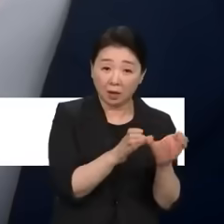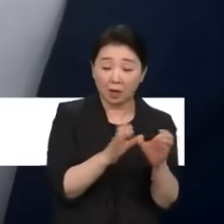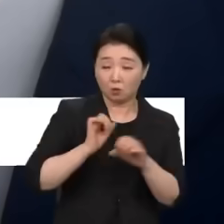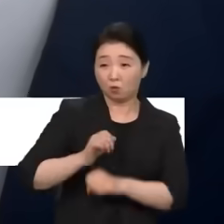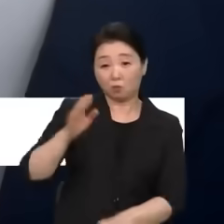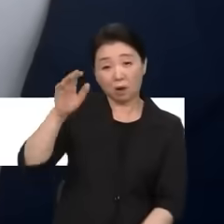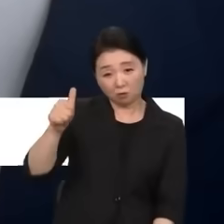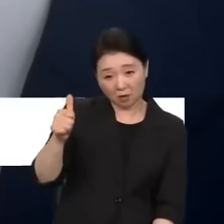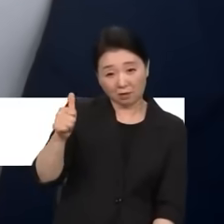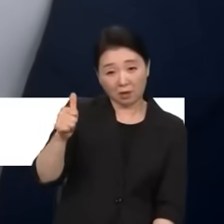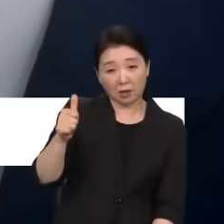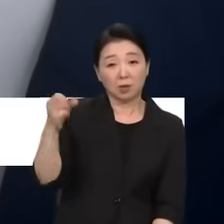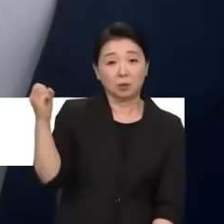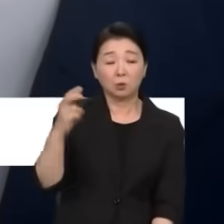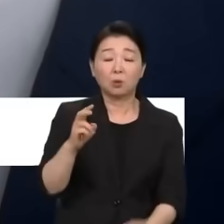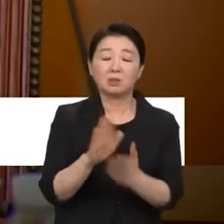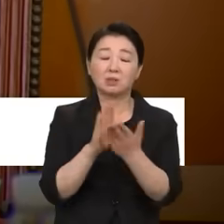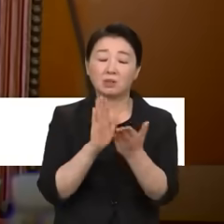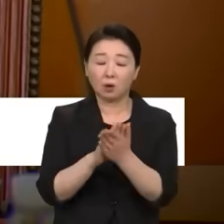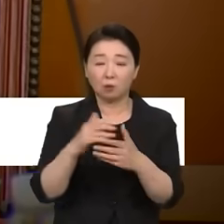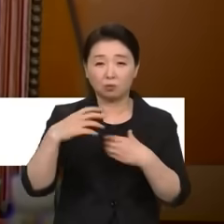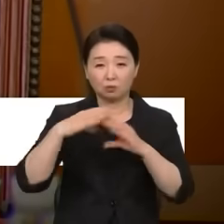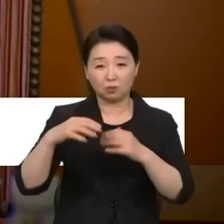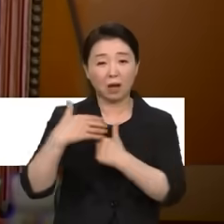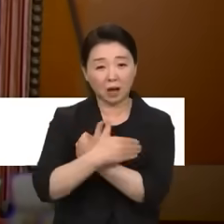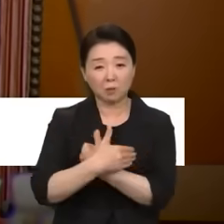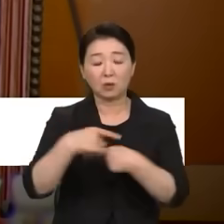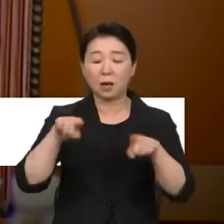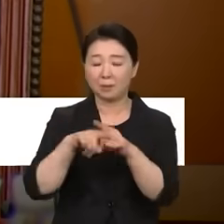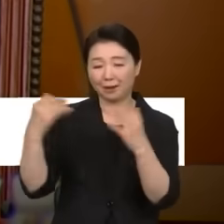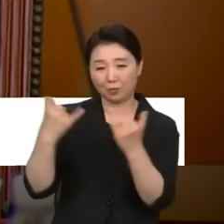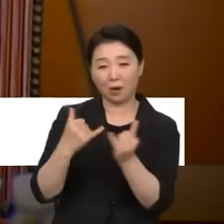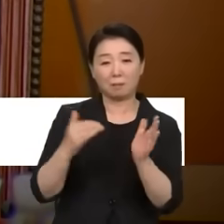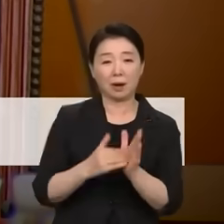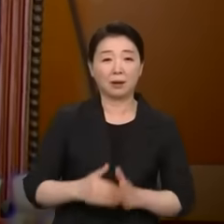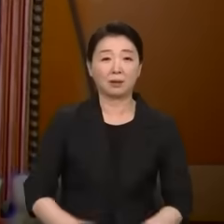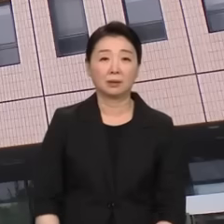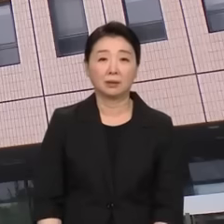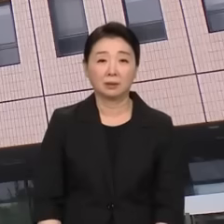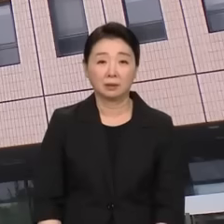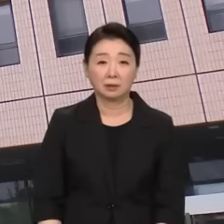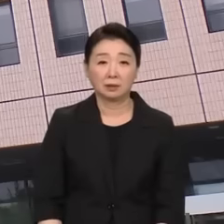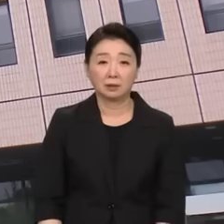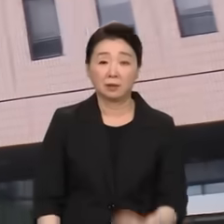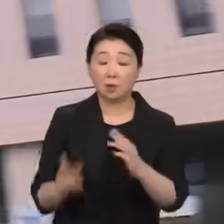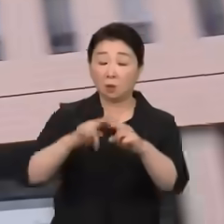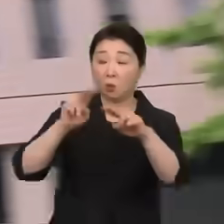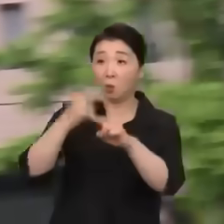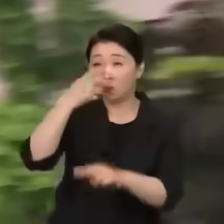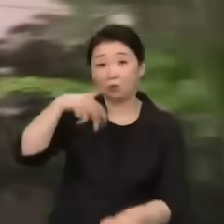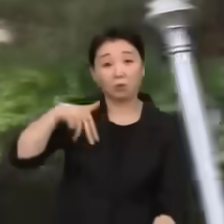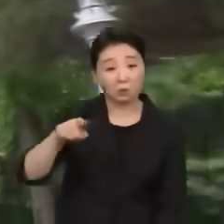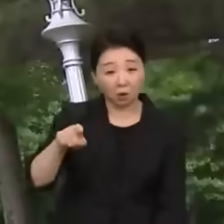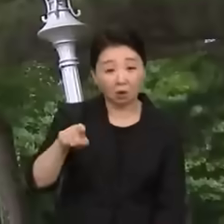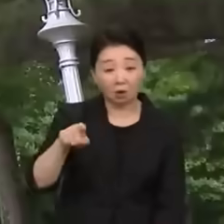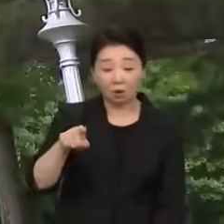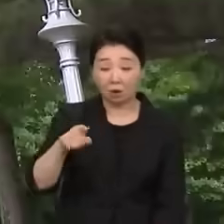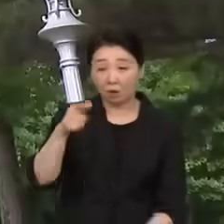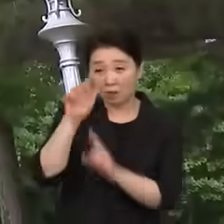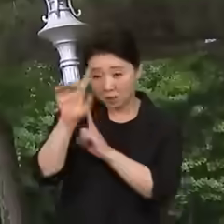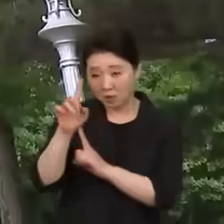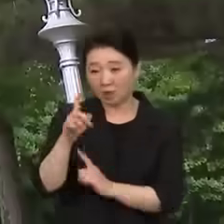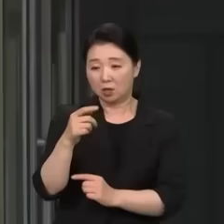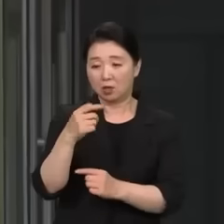국방부 장관실 역시 직접 국가안보실과 접촉하고 있었던 겁니다. 공수처는 이 전 장관과 보좌관의 통화 기록을